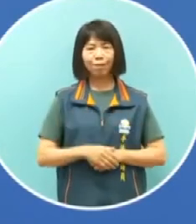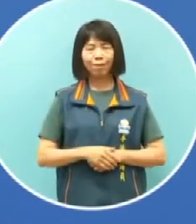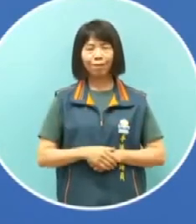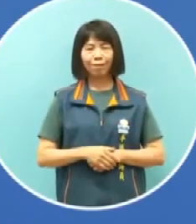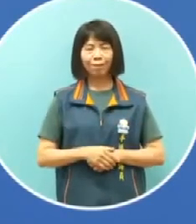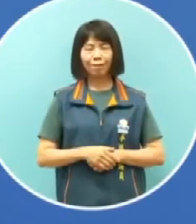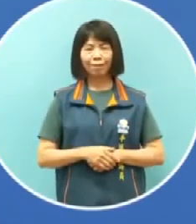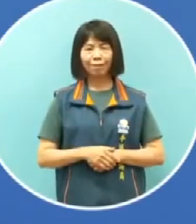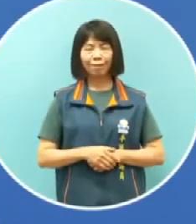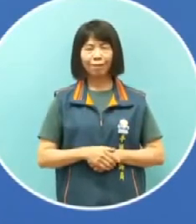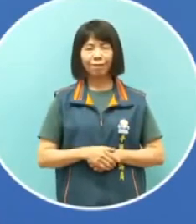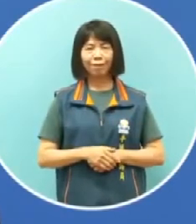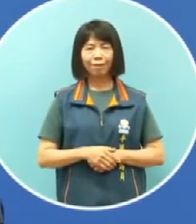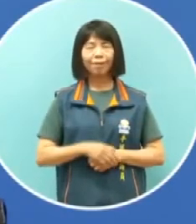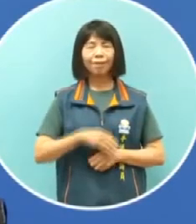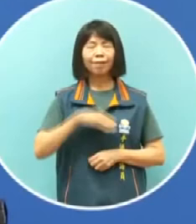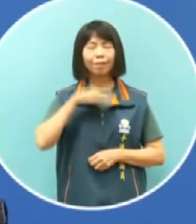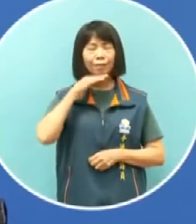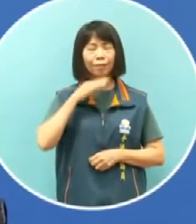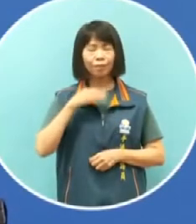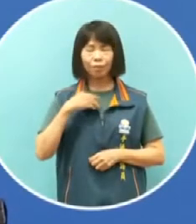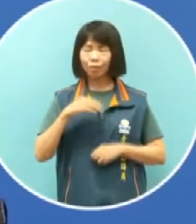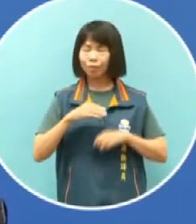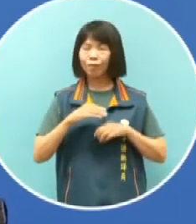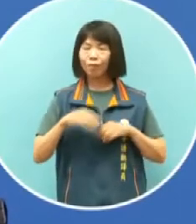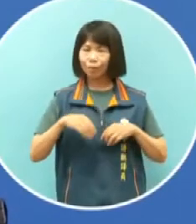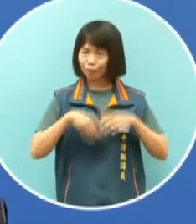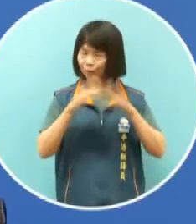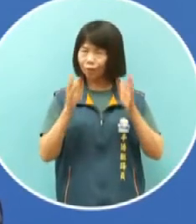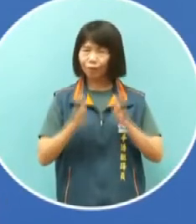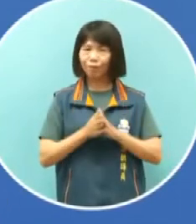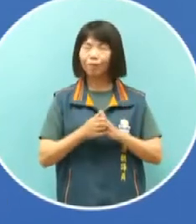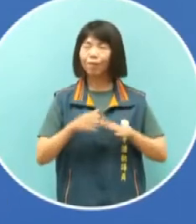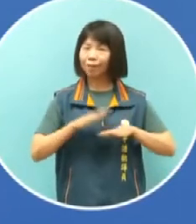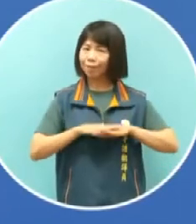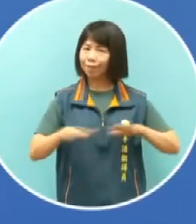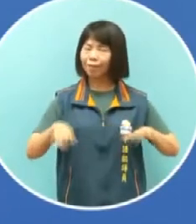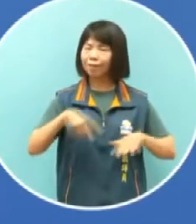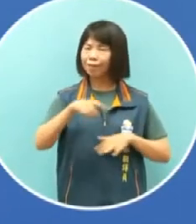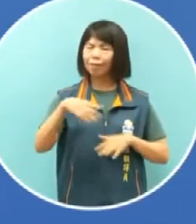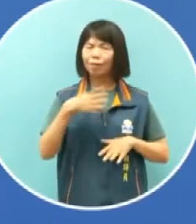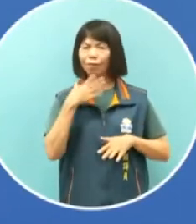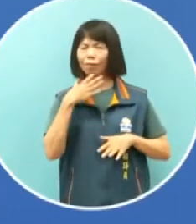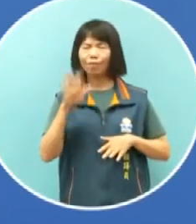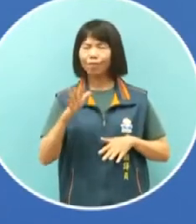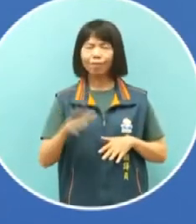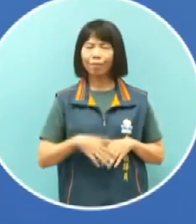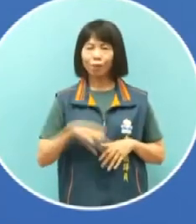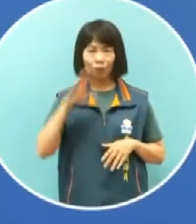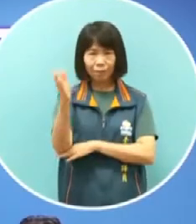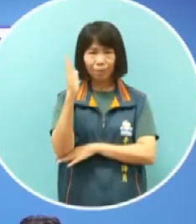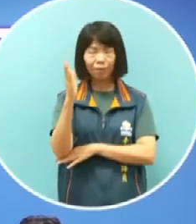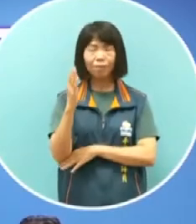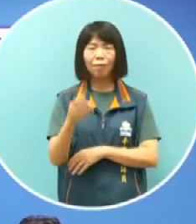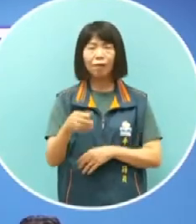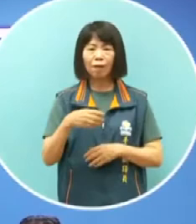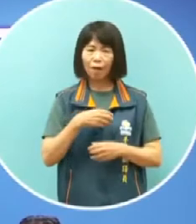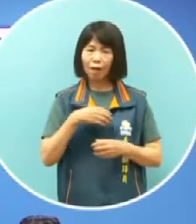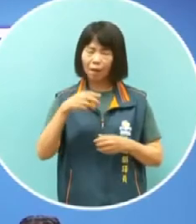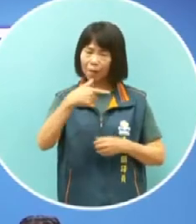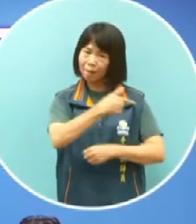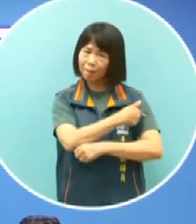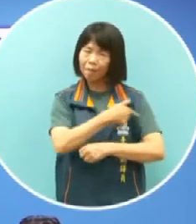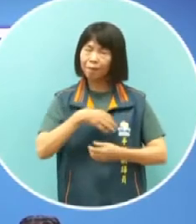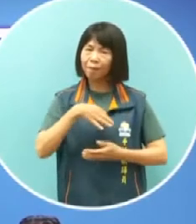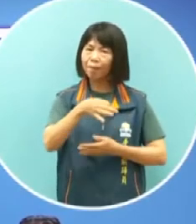对花莲县委托盛虹集团购买疫苗一事，能够尽快开放地方政府与民间企业购买疫